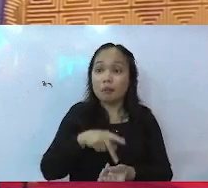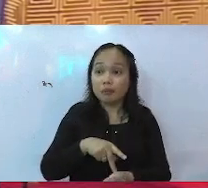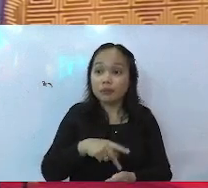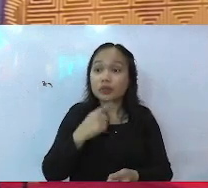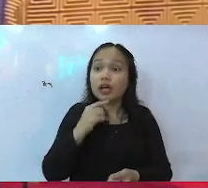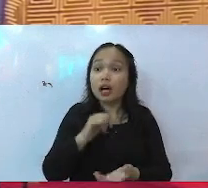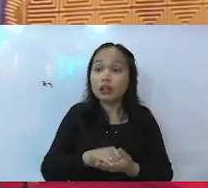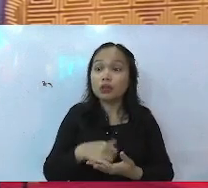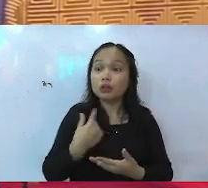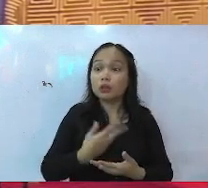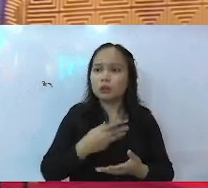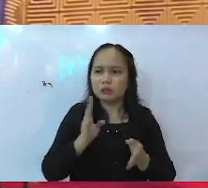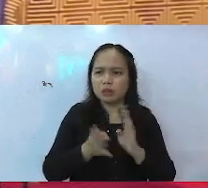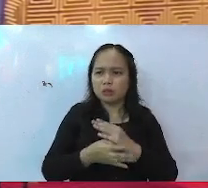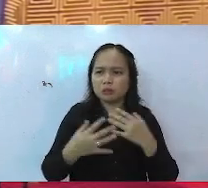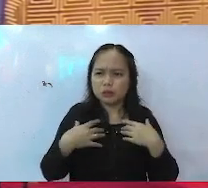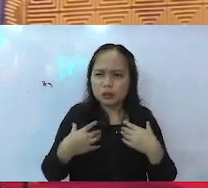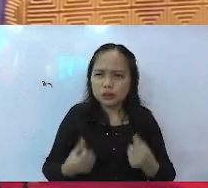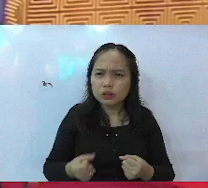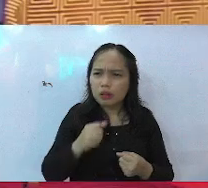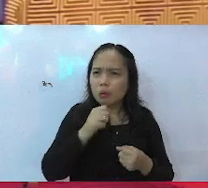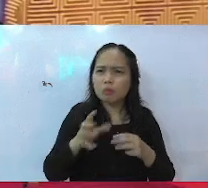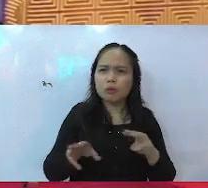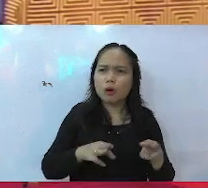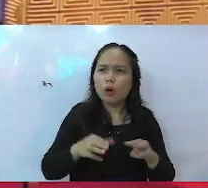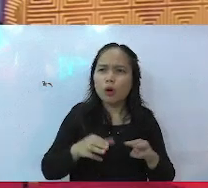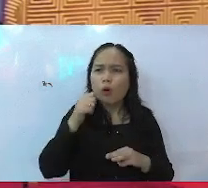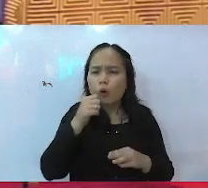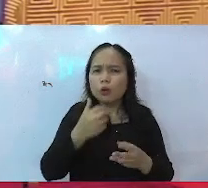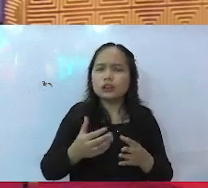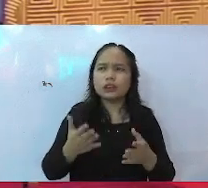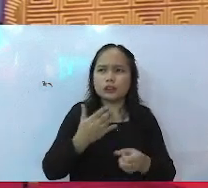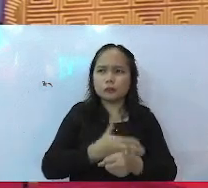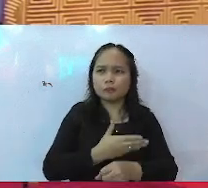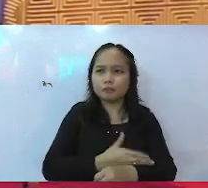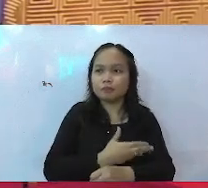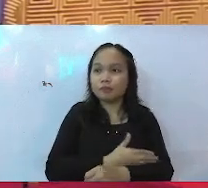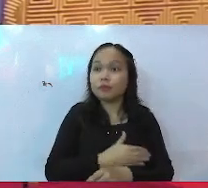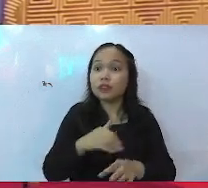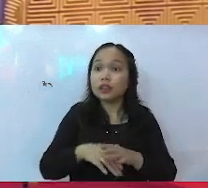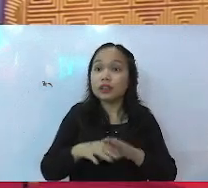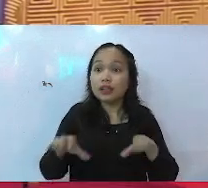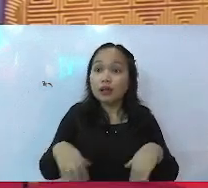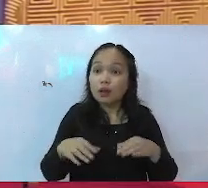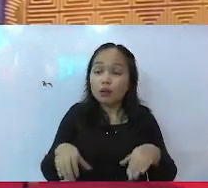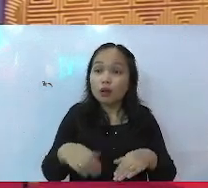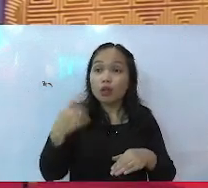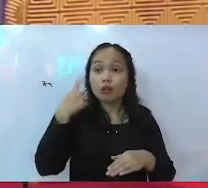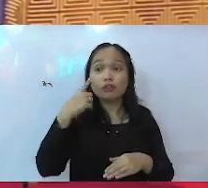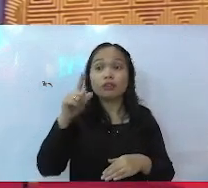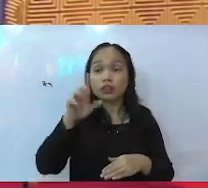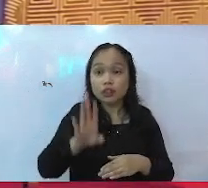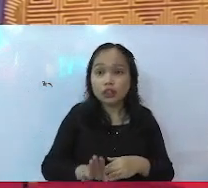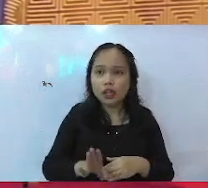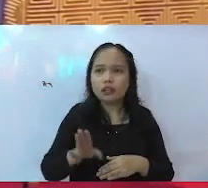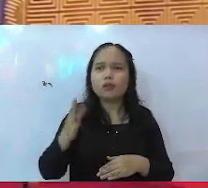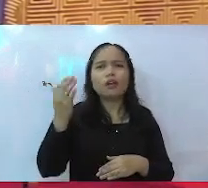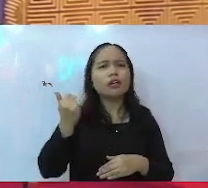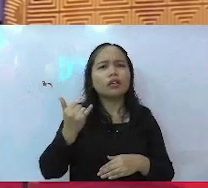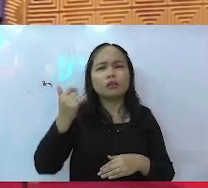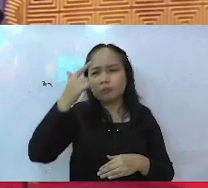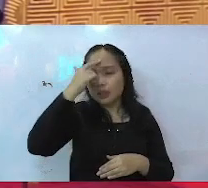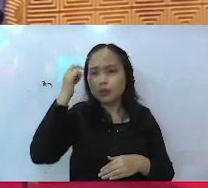maging steadfast ka na maging unmovable ka na mag abound ka na lagi sa sa trabaho para sa Panginoon sapagkat